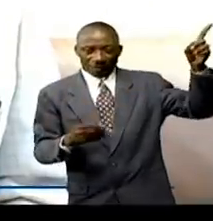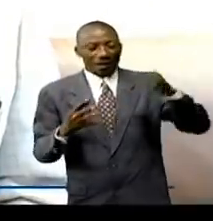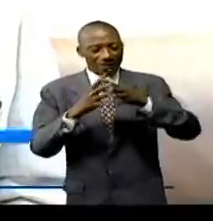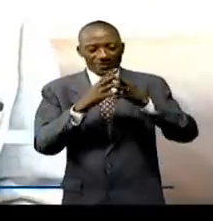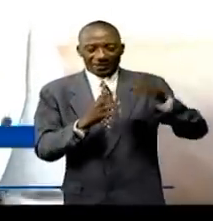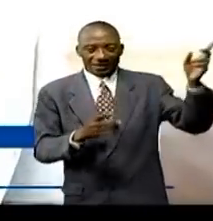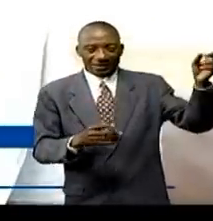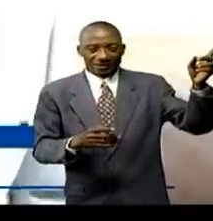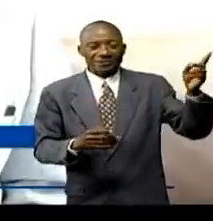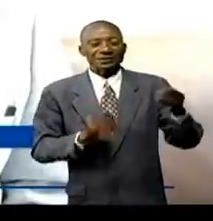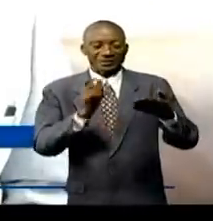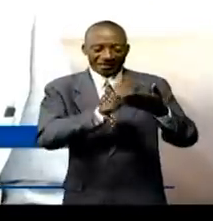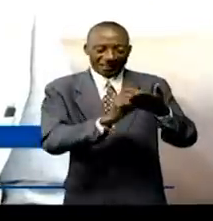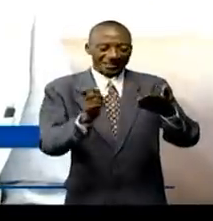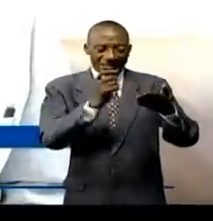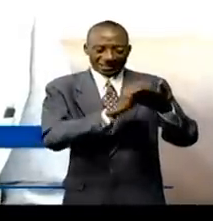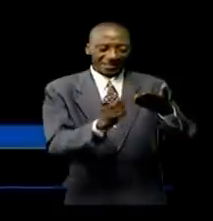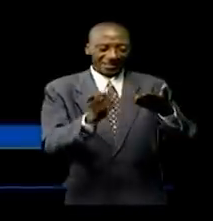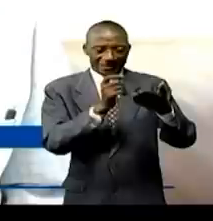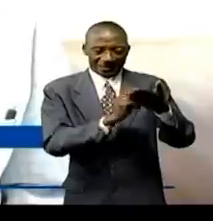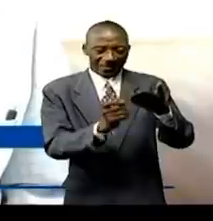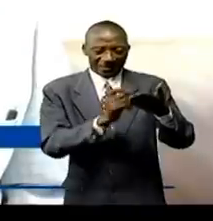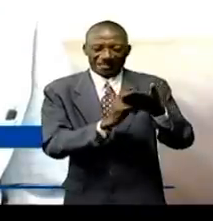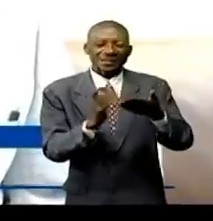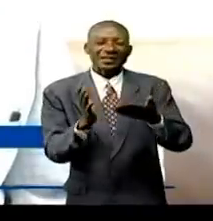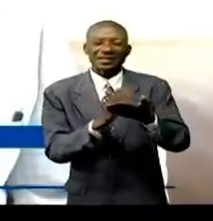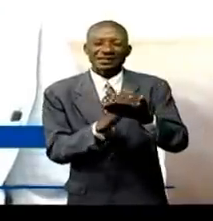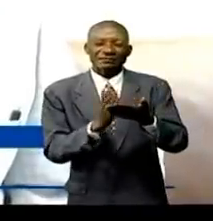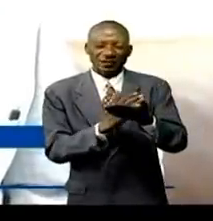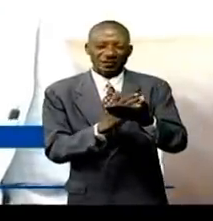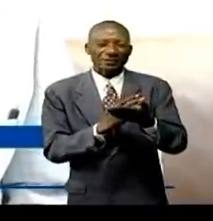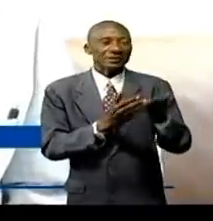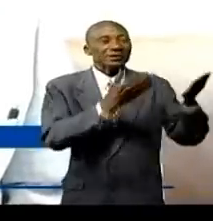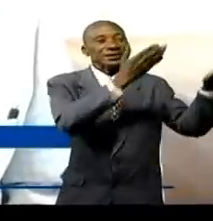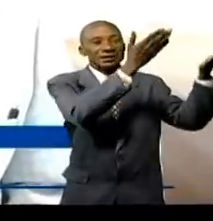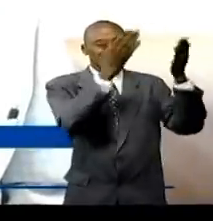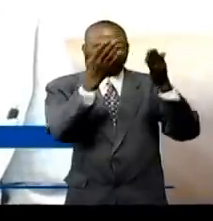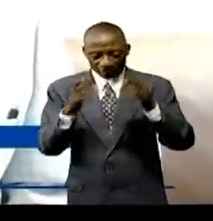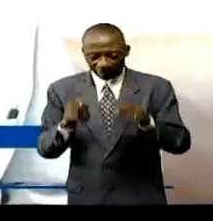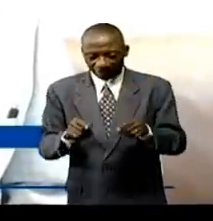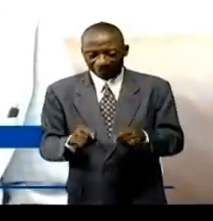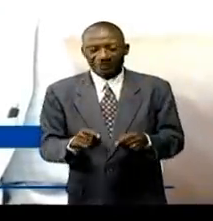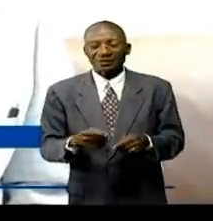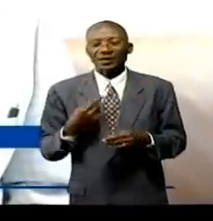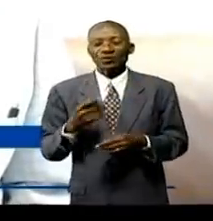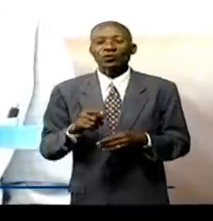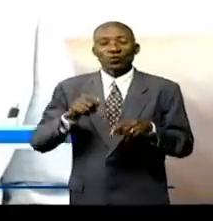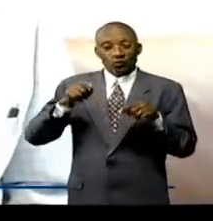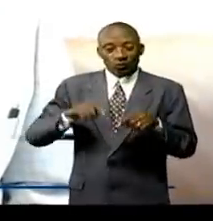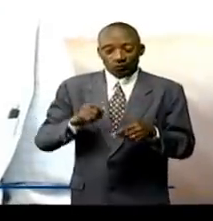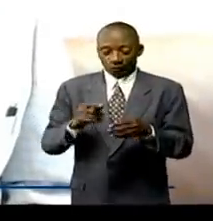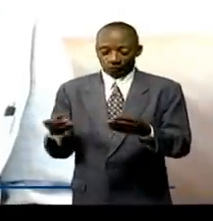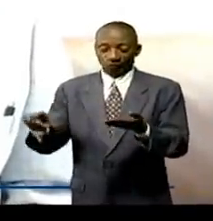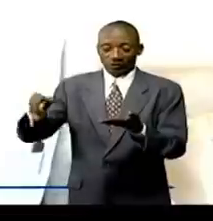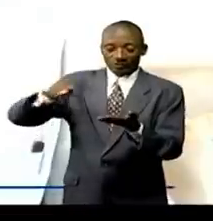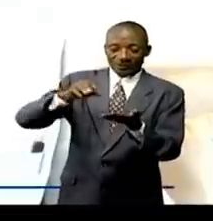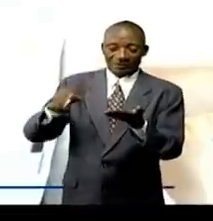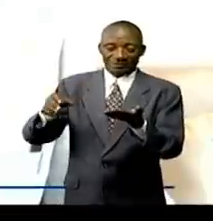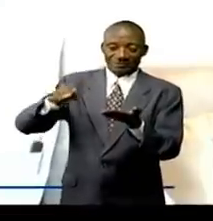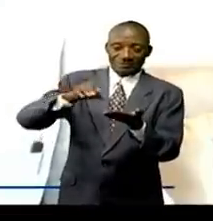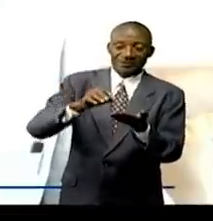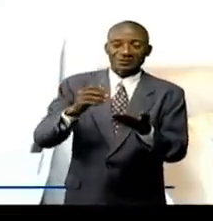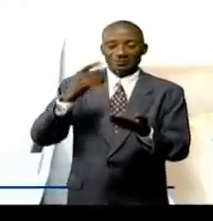de paraître aux éditions Académie de Louvain-la-Neuve en Belgique.